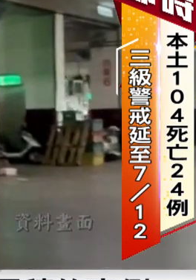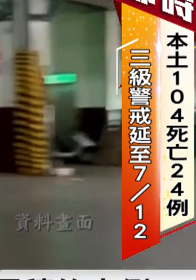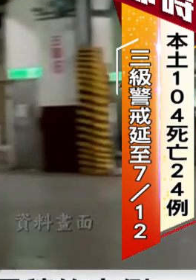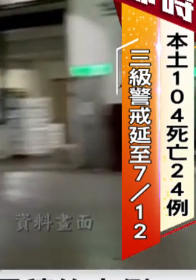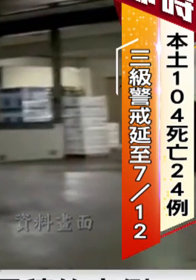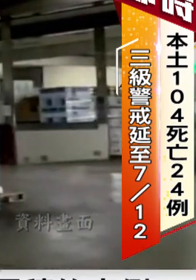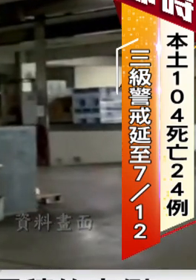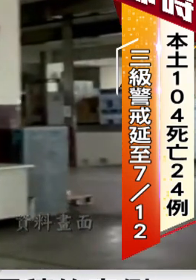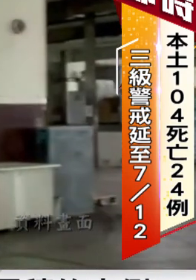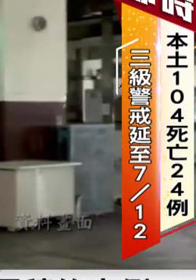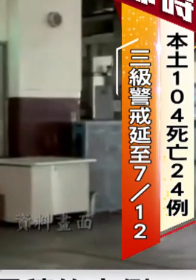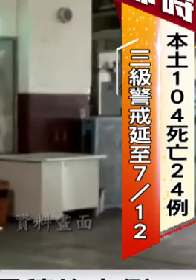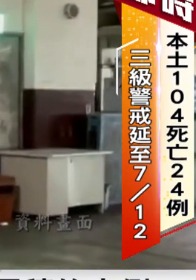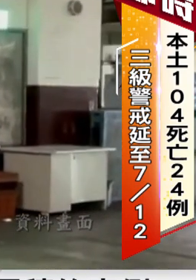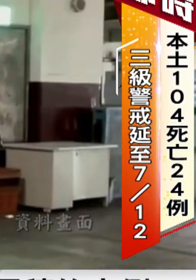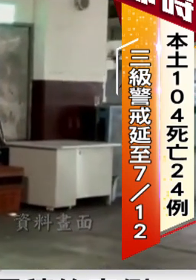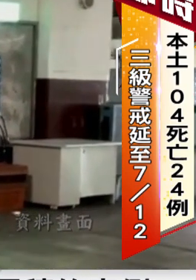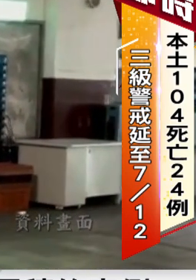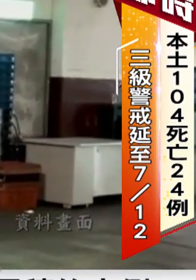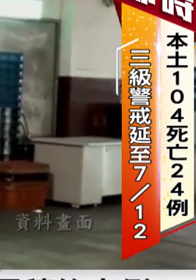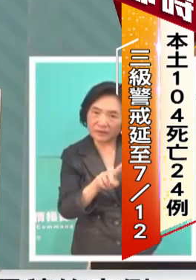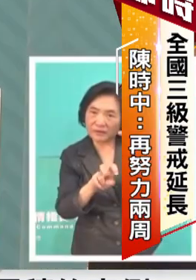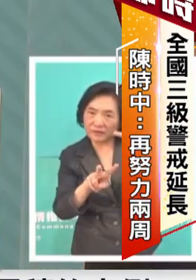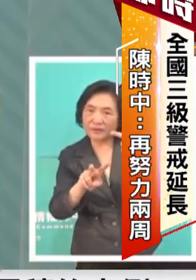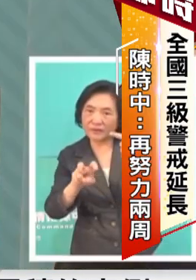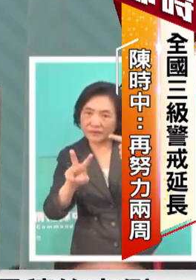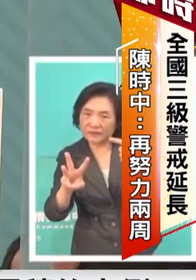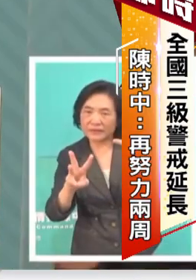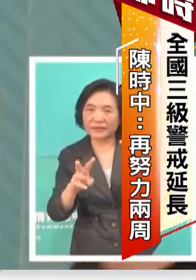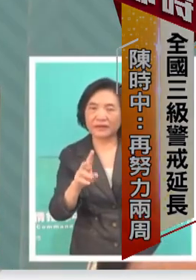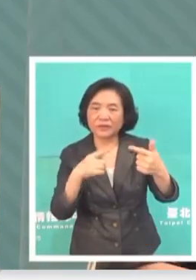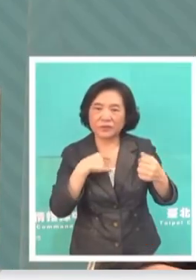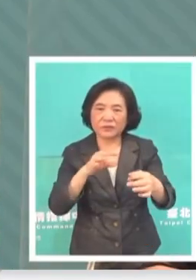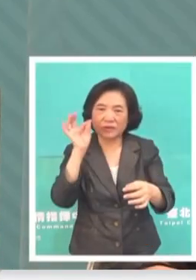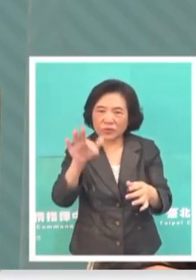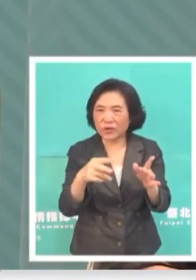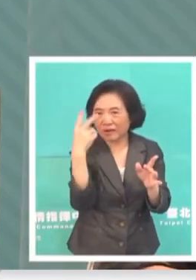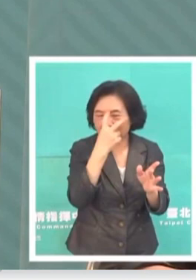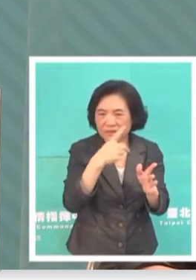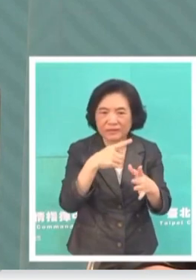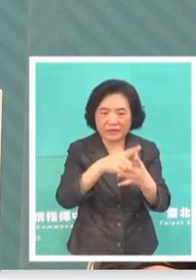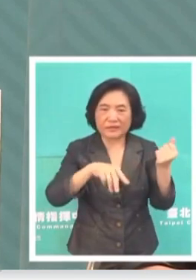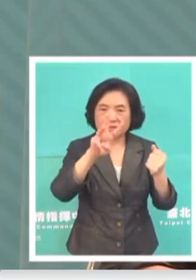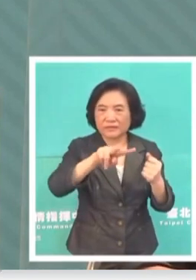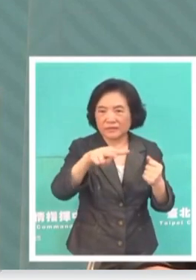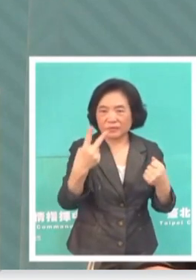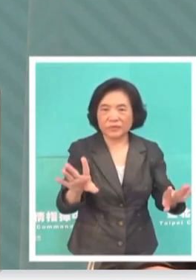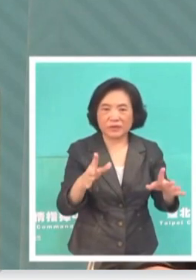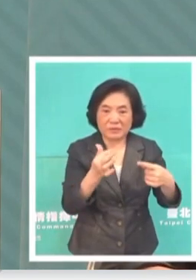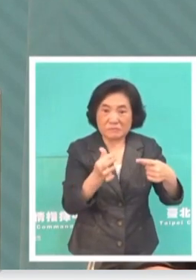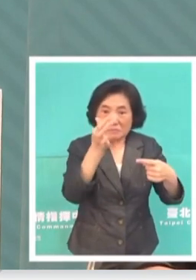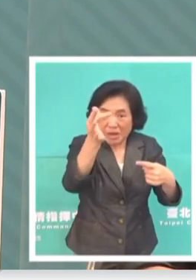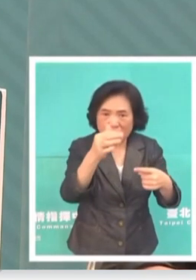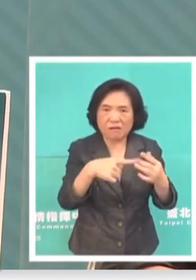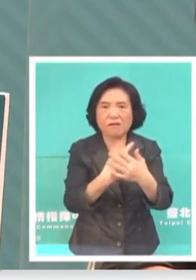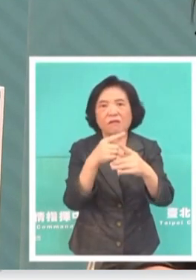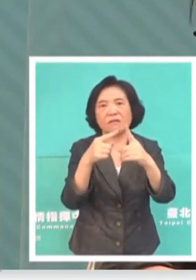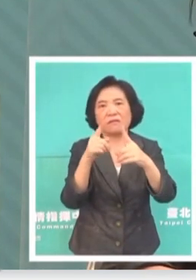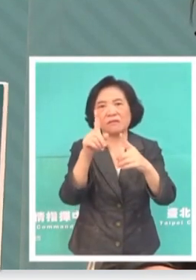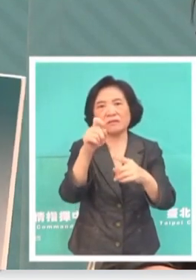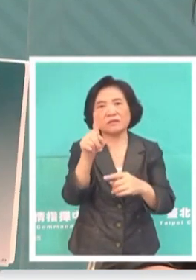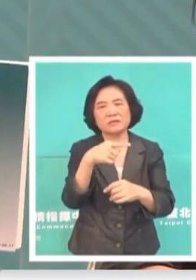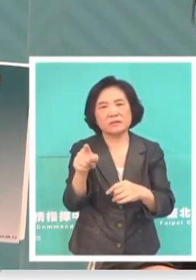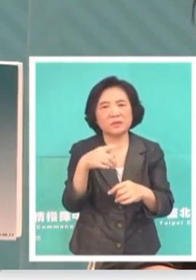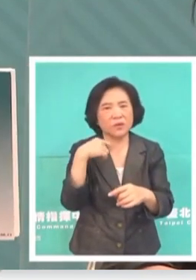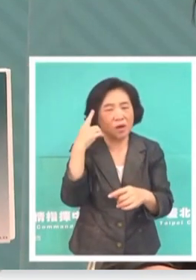天北农快筛也有初步结果。 快筛的3200个，其实阳性才11个，